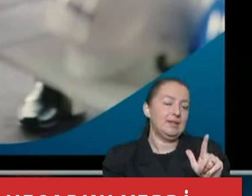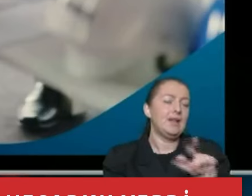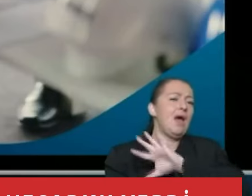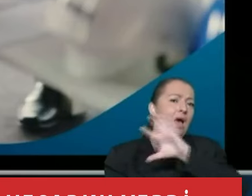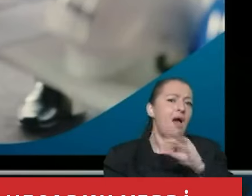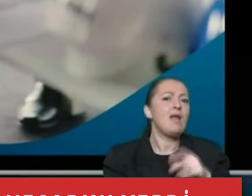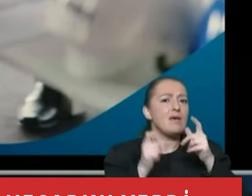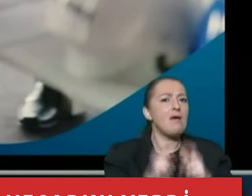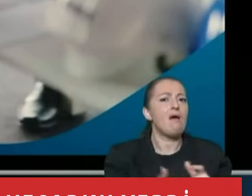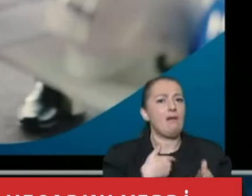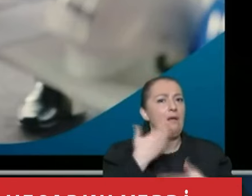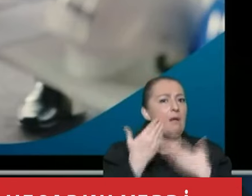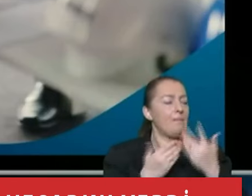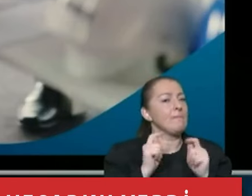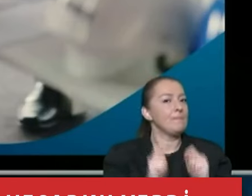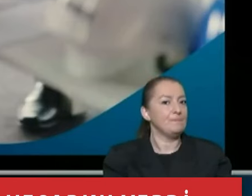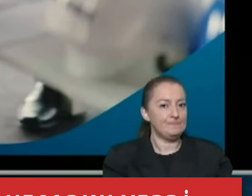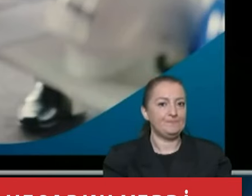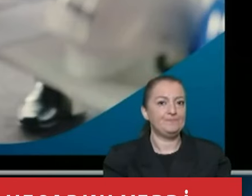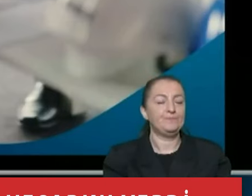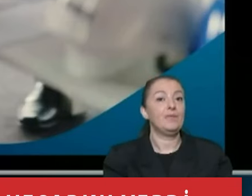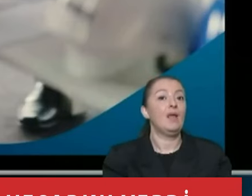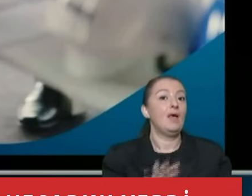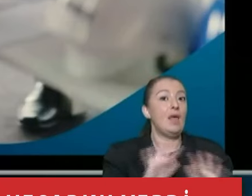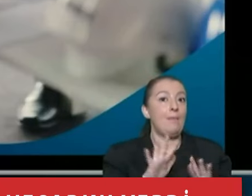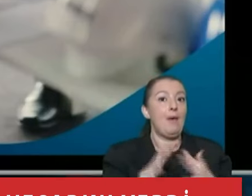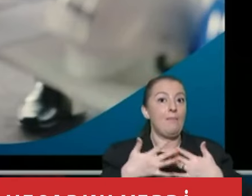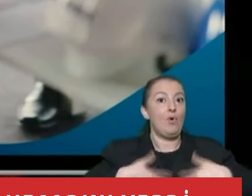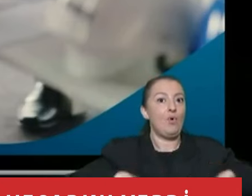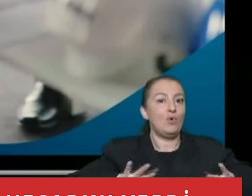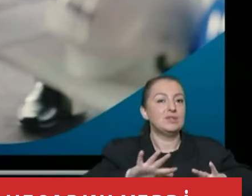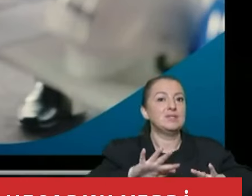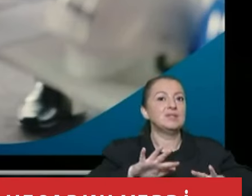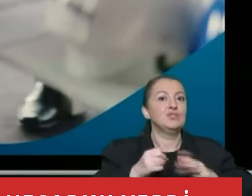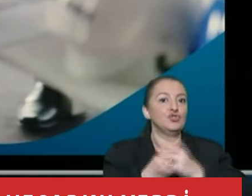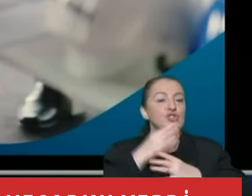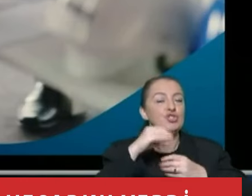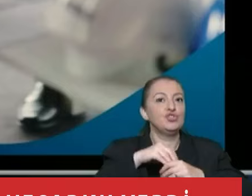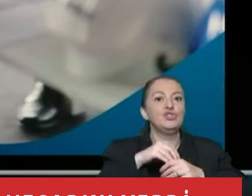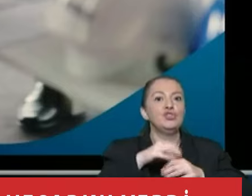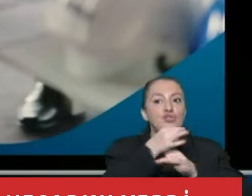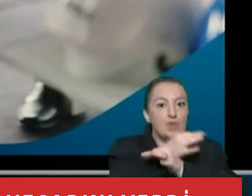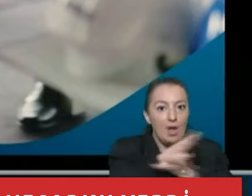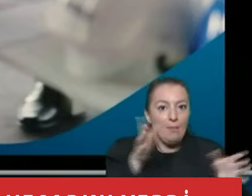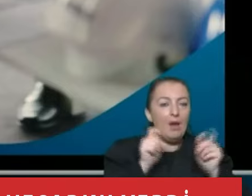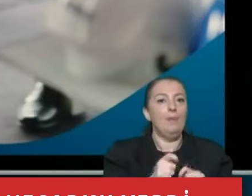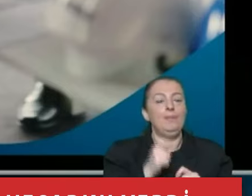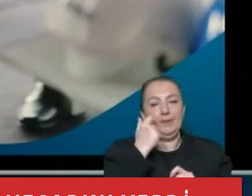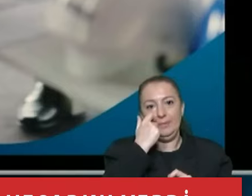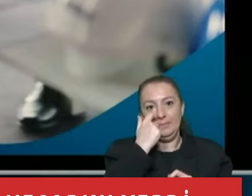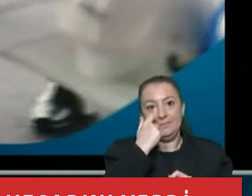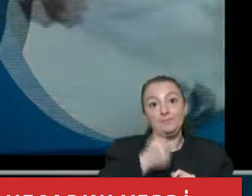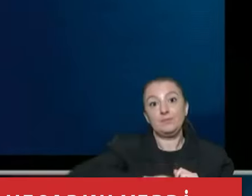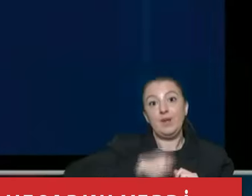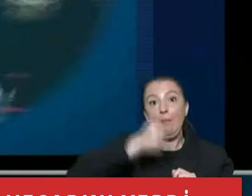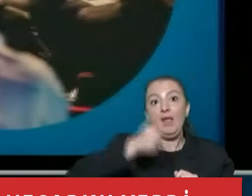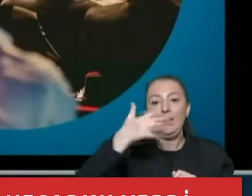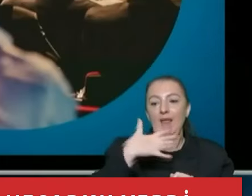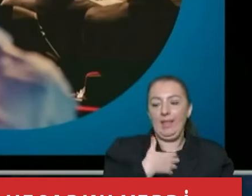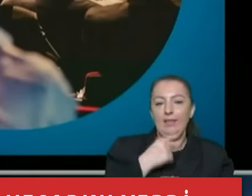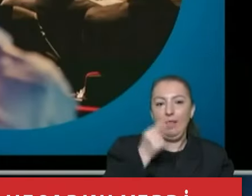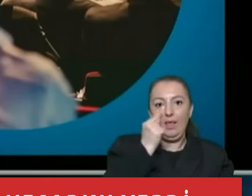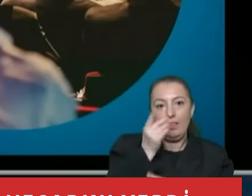yerde vurguladık deprem Konseyi kurulması için çağrıda bulunduk bu konuda bakanlıklara bizzat kendim